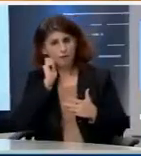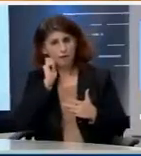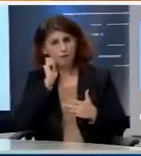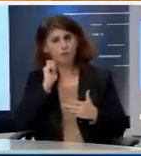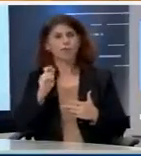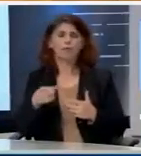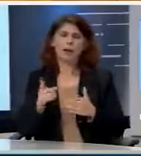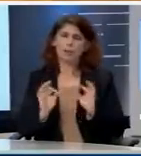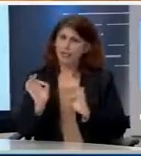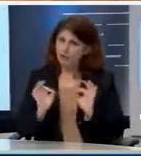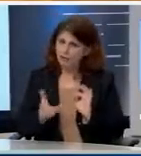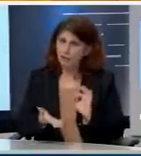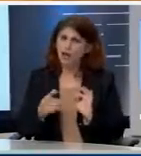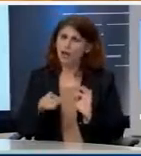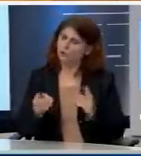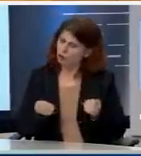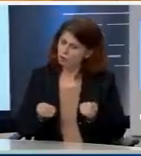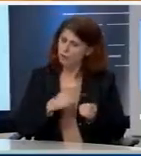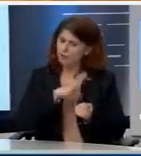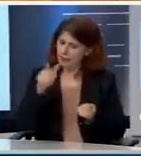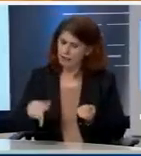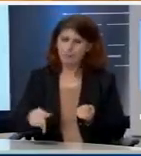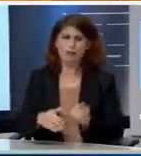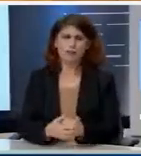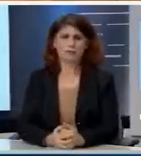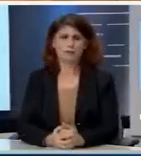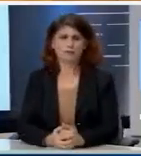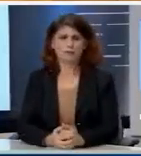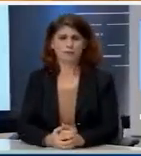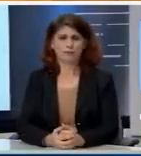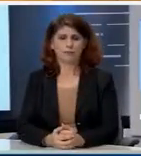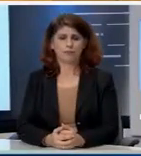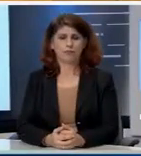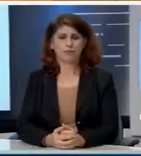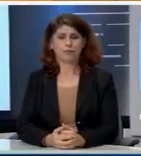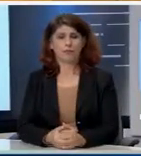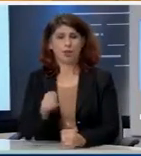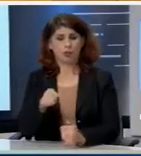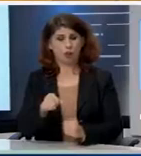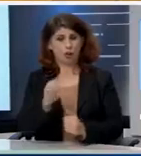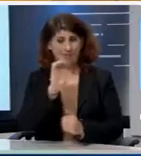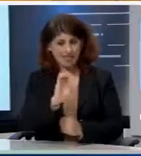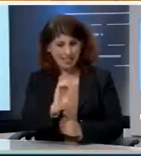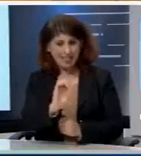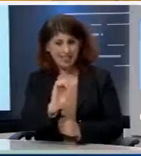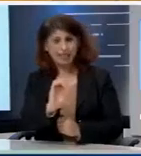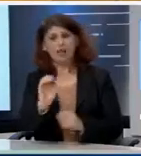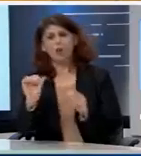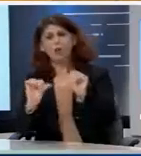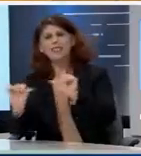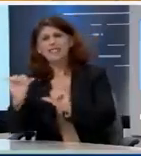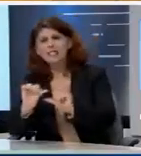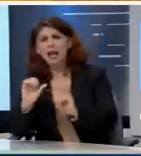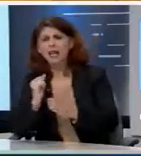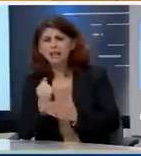e-prescription, αυτό που ακόμη χρησιμοποιείται και σήμερα. Διασυνδέθηκε το e-prescription με το e-DAPI, ώστε να είναι διαθέσιμα